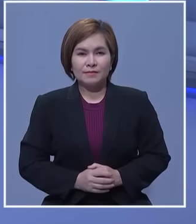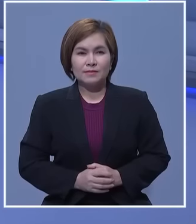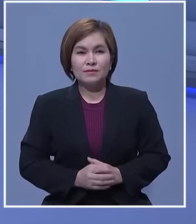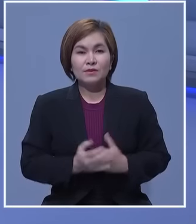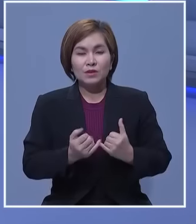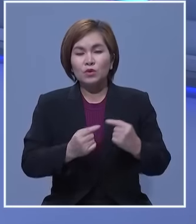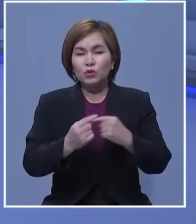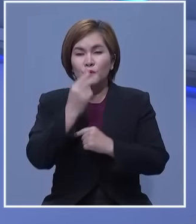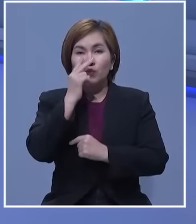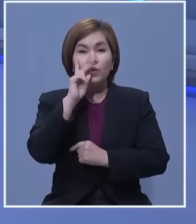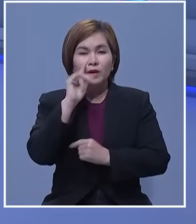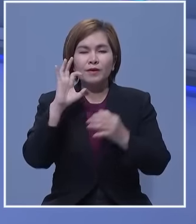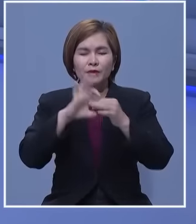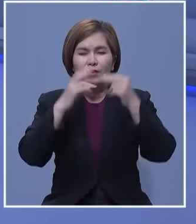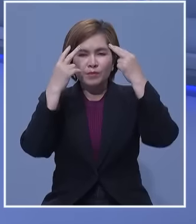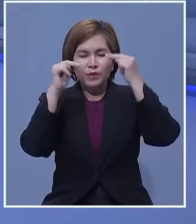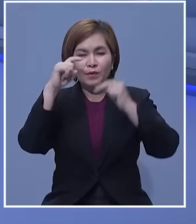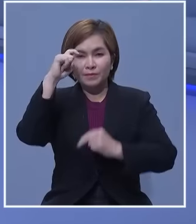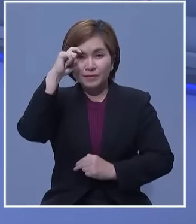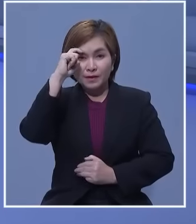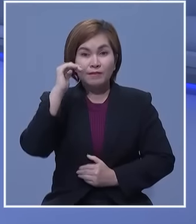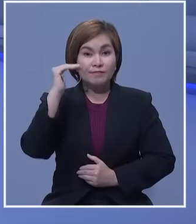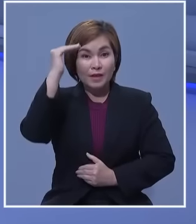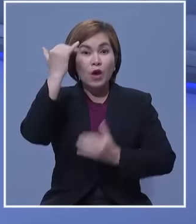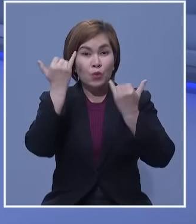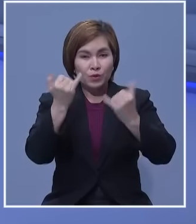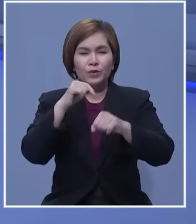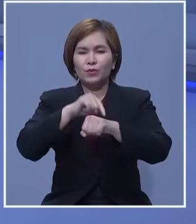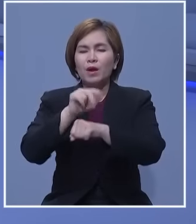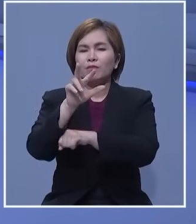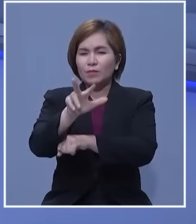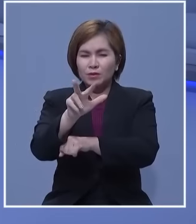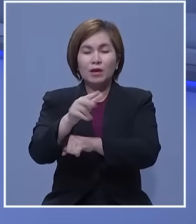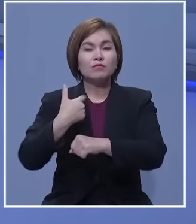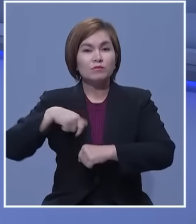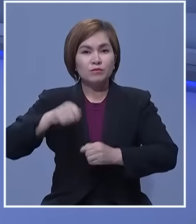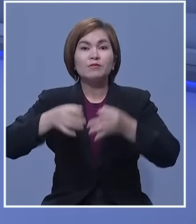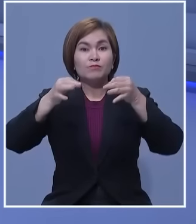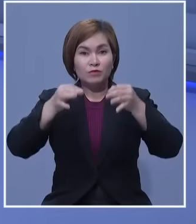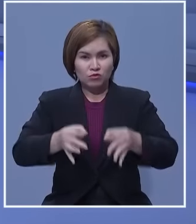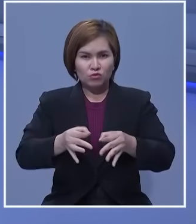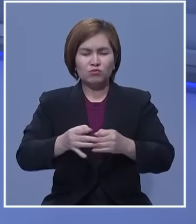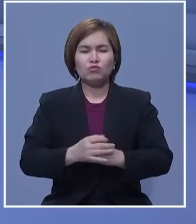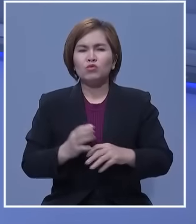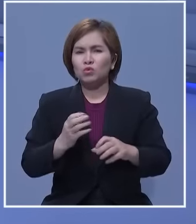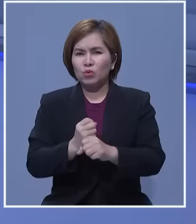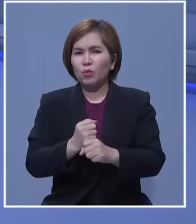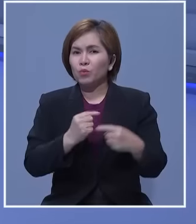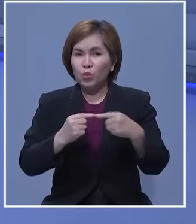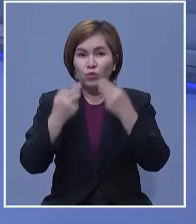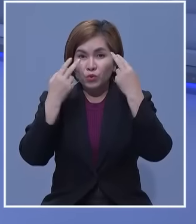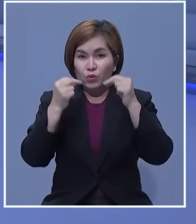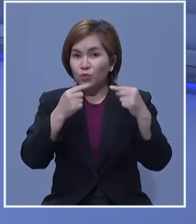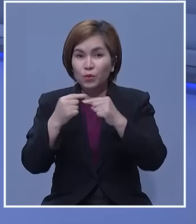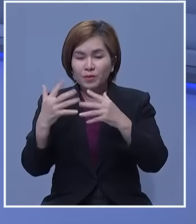ช่วงนี้กลับมาติดตามความเคลื่อนไหวคดีของนายกเศรษฐาคดีสำคัญวันนี้บ่าย3โมงจะมีการอ่านคำวินิจฉัยนะคะบรรยากาศล่าสุดที่ศาลรัฐธรรมนูญมีการประชุมคดี